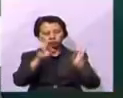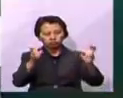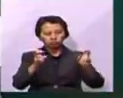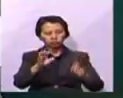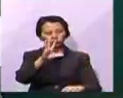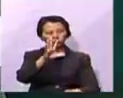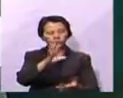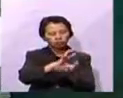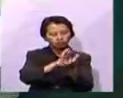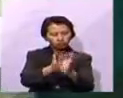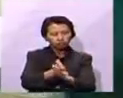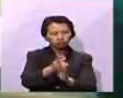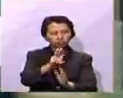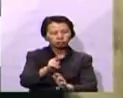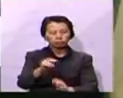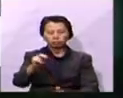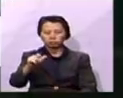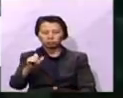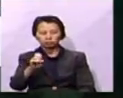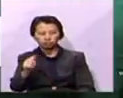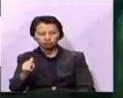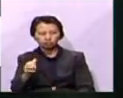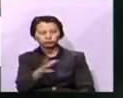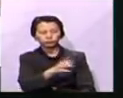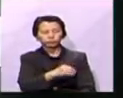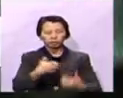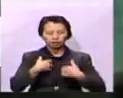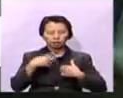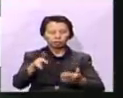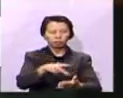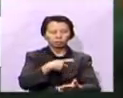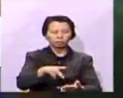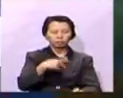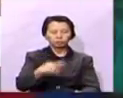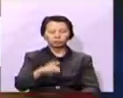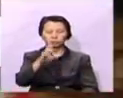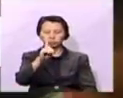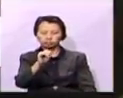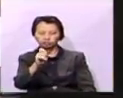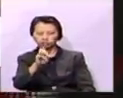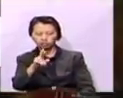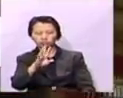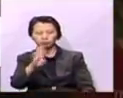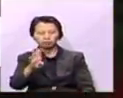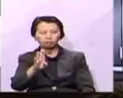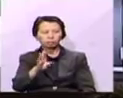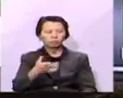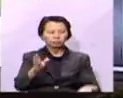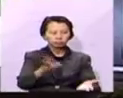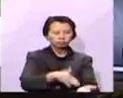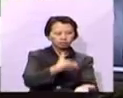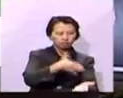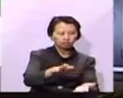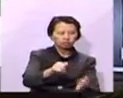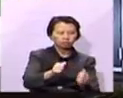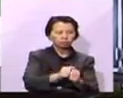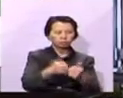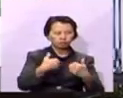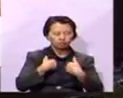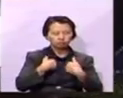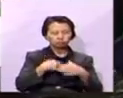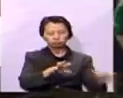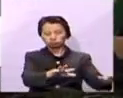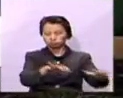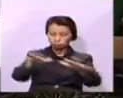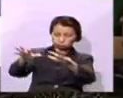Limau Nipis Naga Berseru. Tidak kurang juga persembahan dikir barat, paluan gendang, tarian juga turut dipersembah kepada